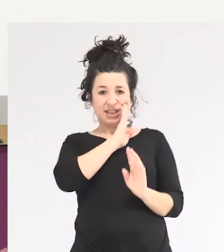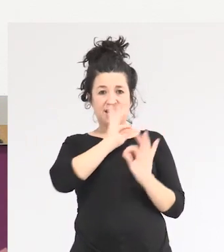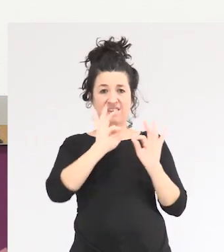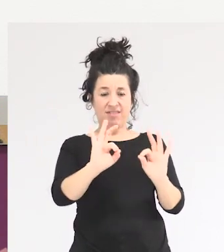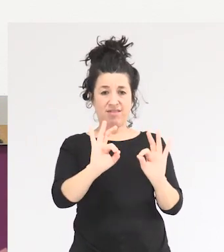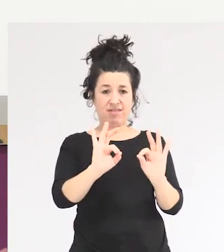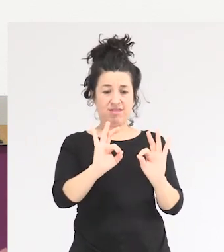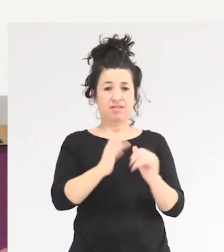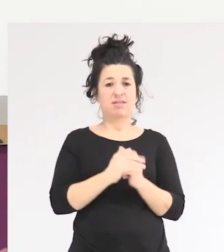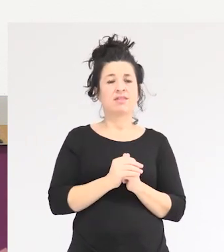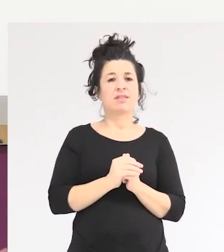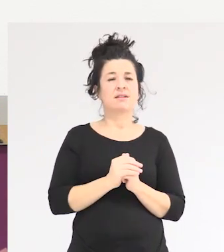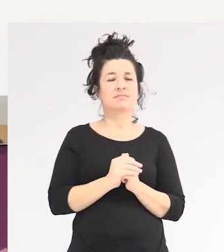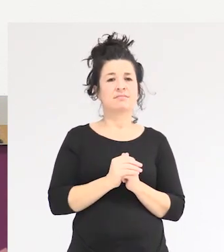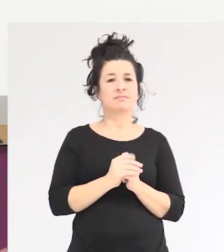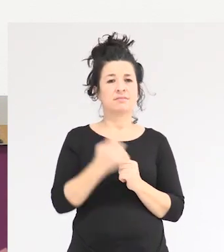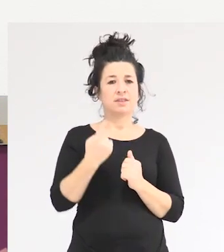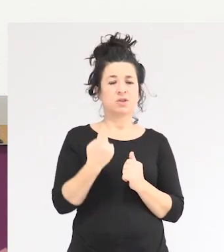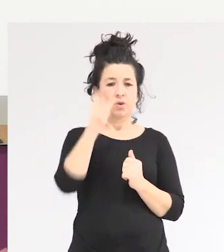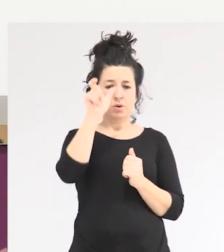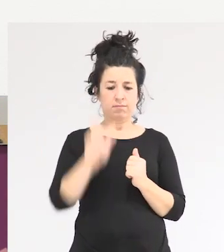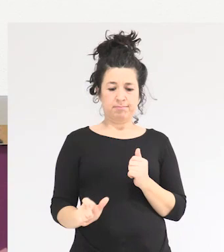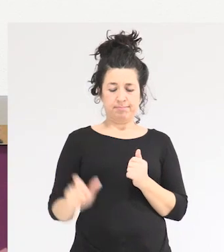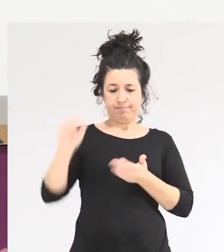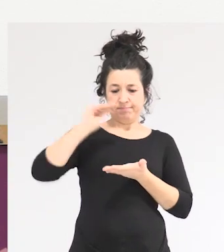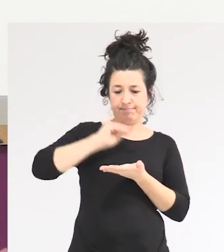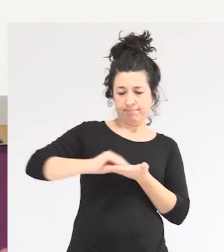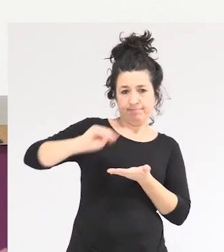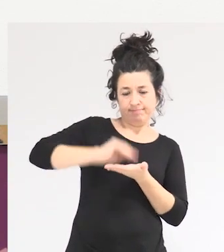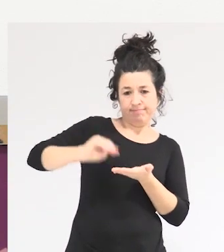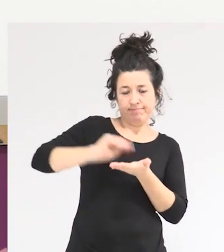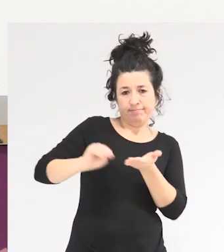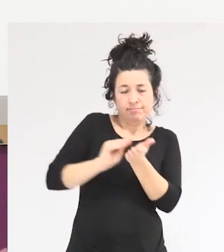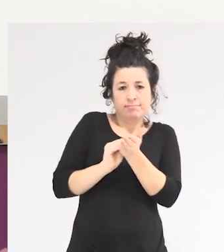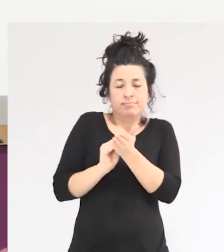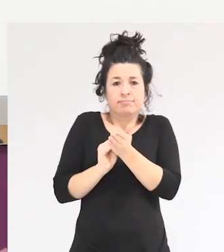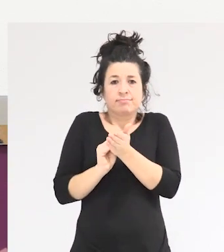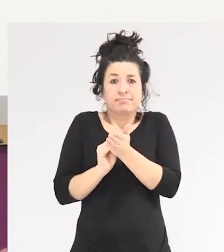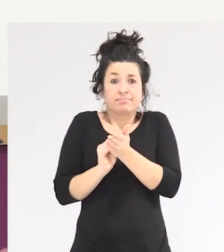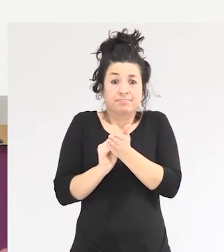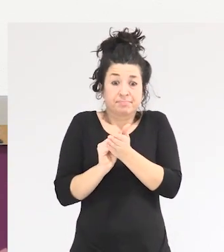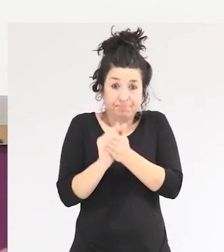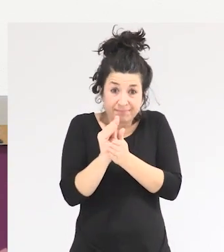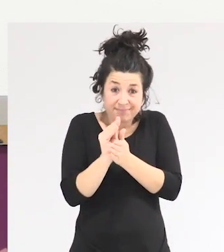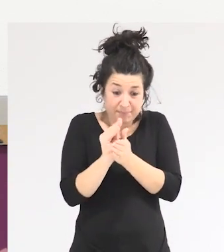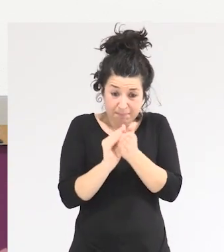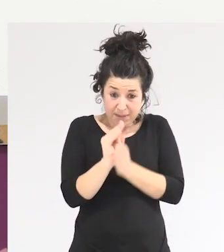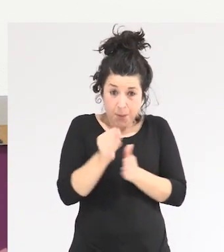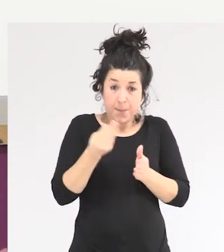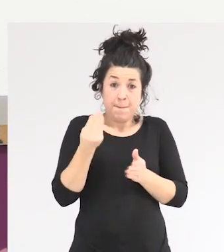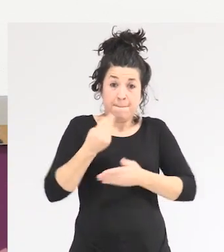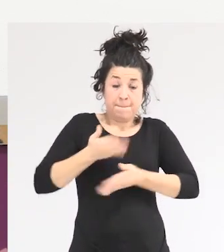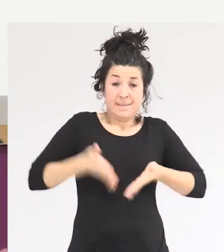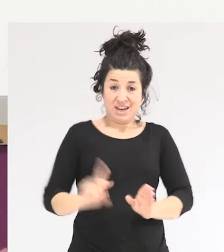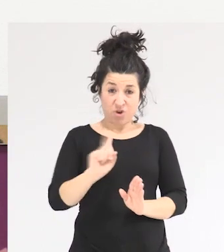hori, idazle bat erditzen ari den, idazle bat, novela bat erditzen ari dena,